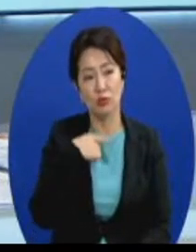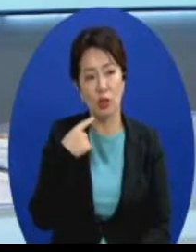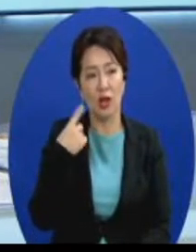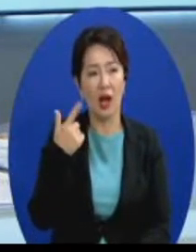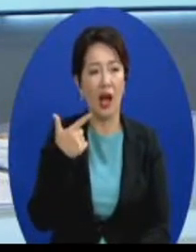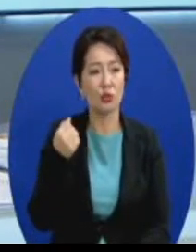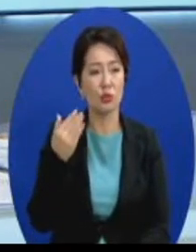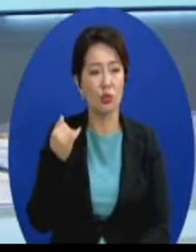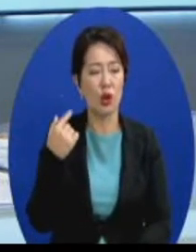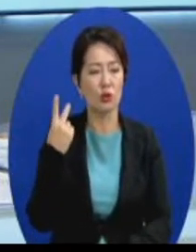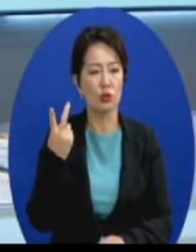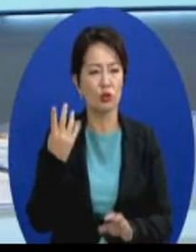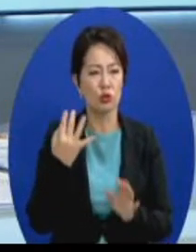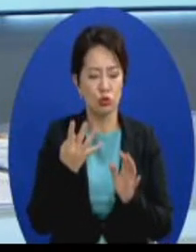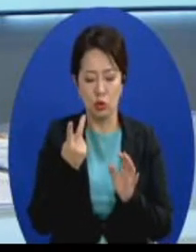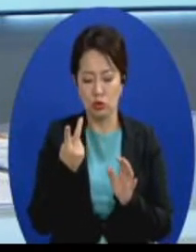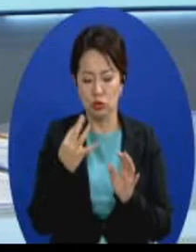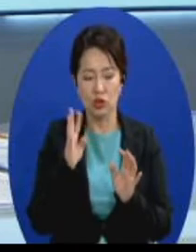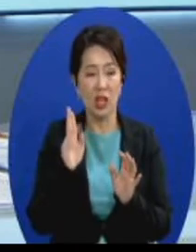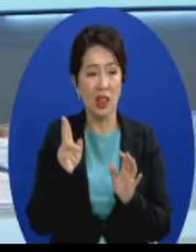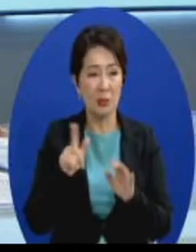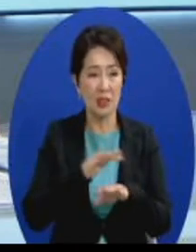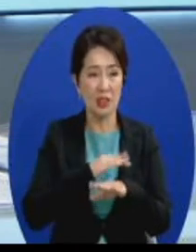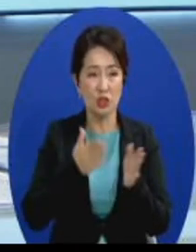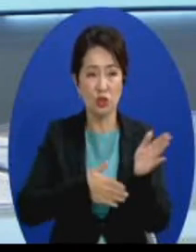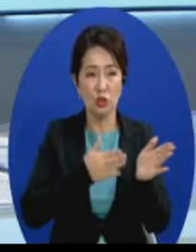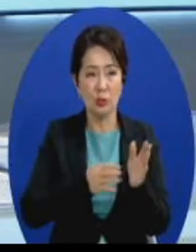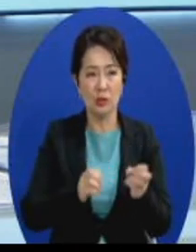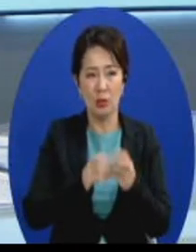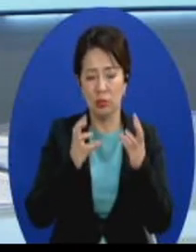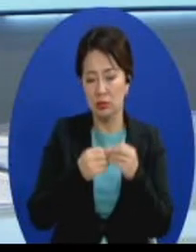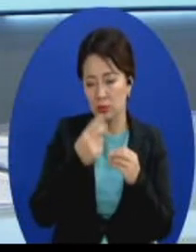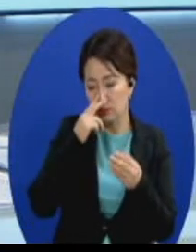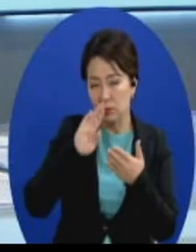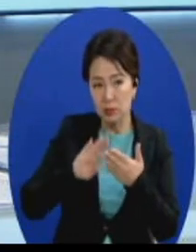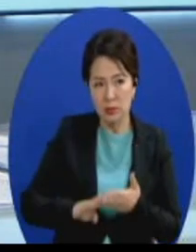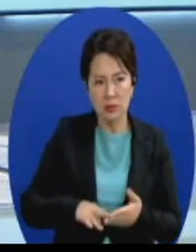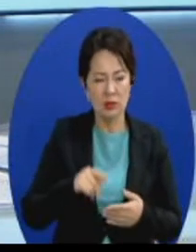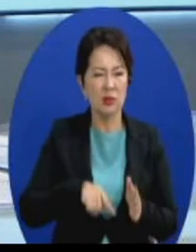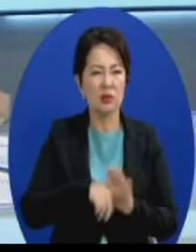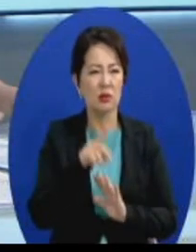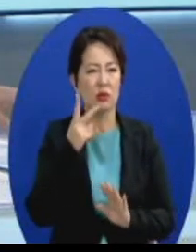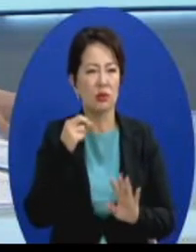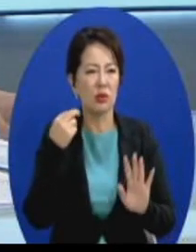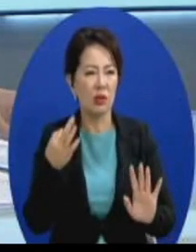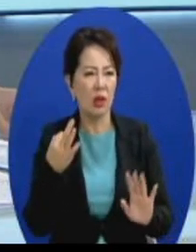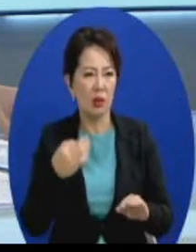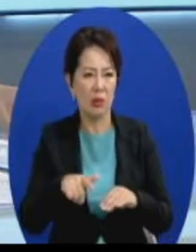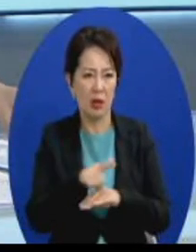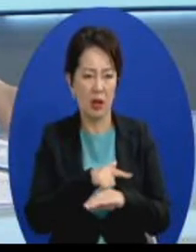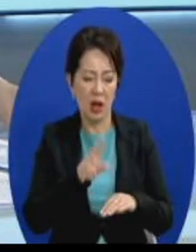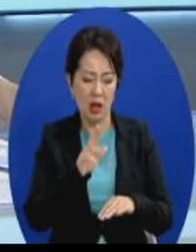240 км төмөр замын бүтээн байгуулалтын ажилдаа танилцлаа. Төмөр замын эхний 208 км газар шорооны ажил бүрэн дууссан.